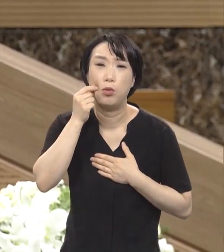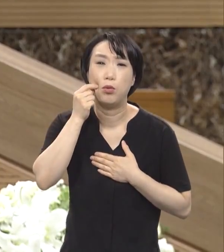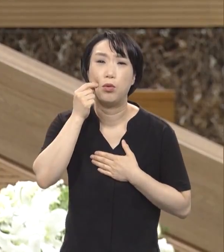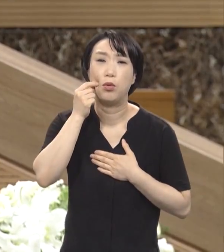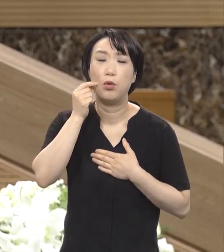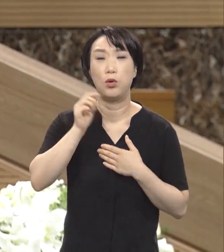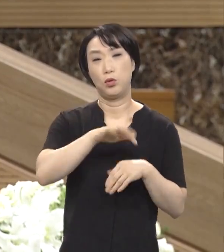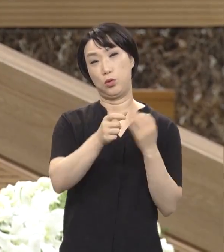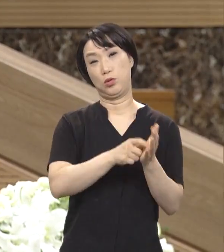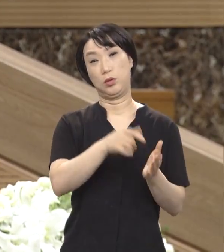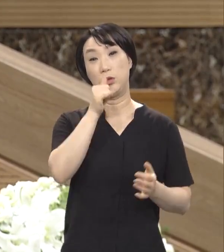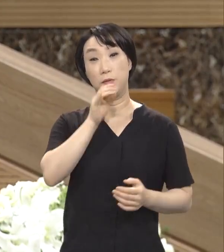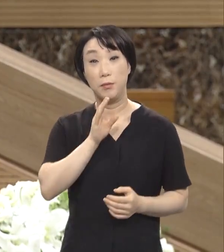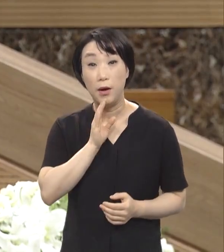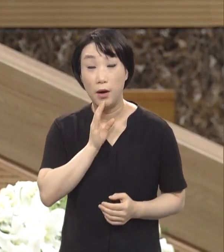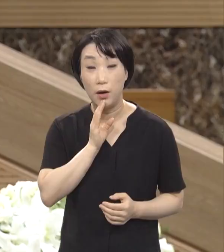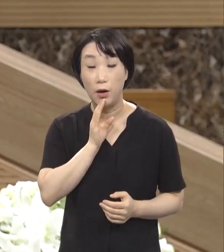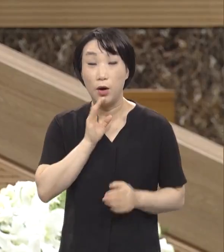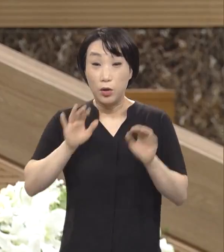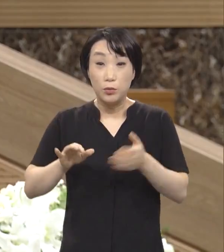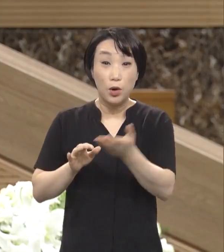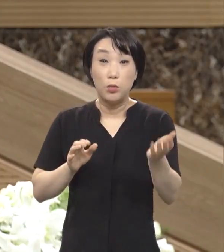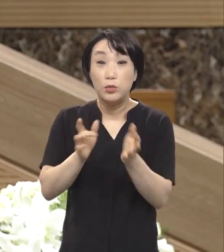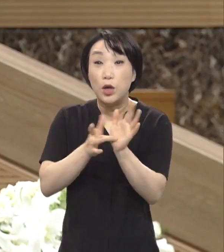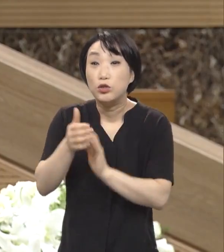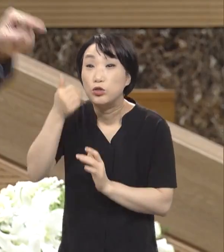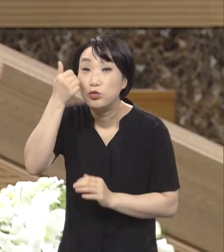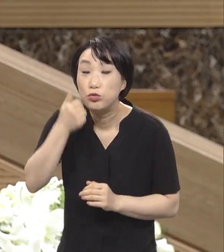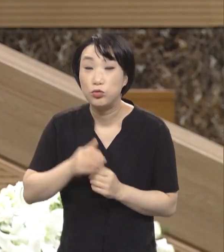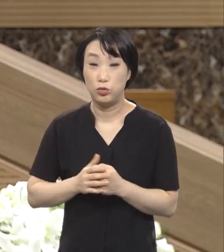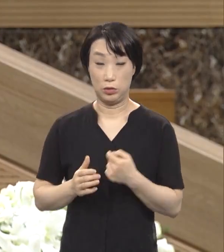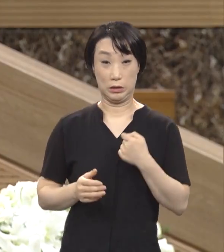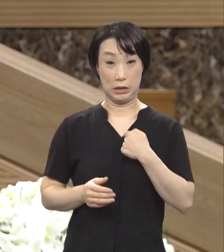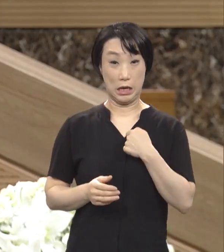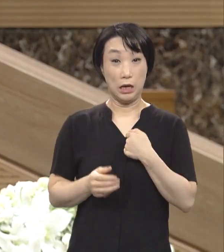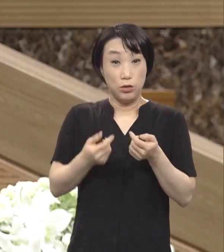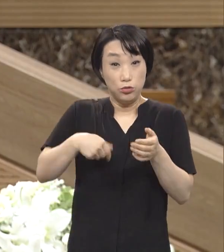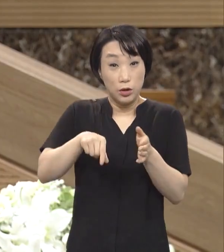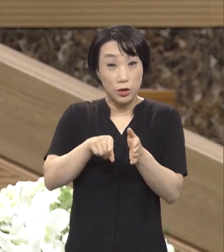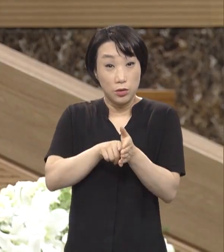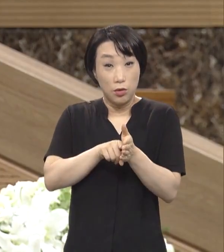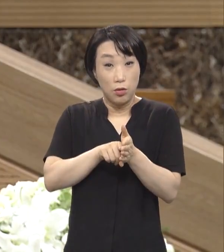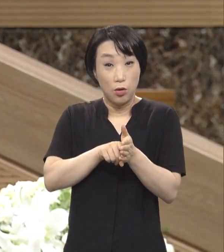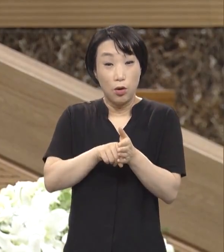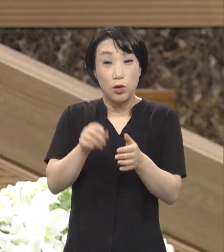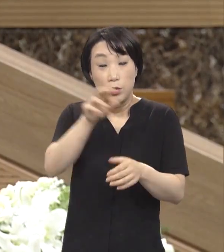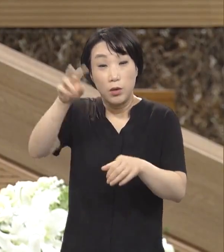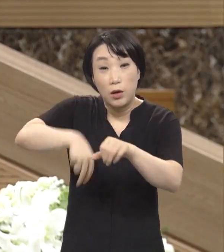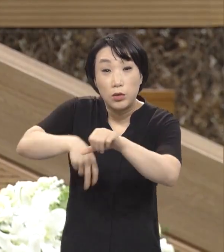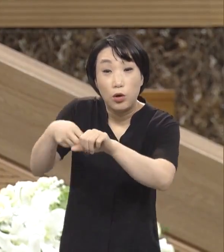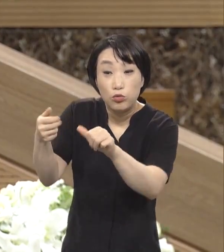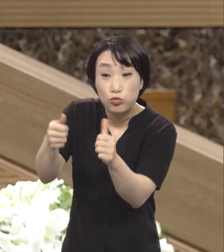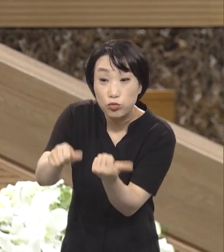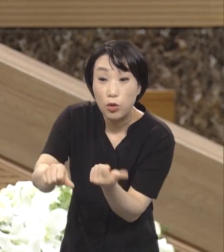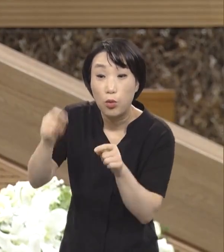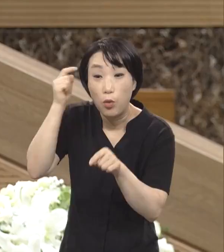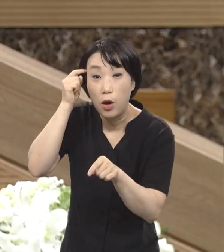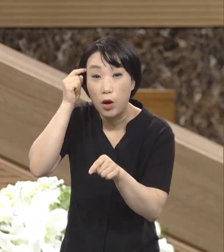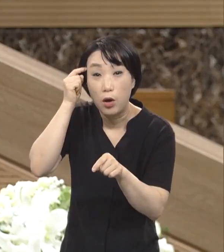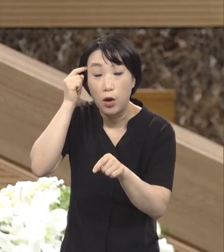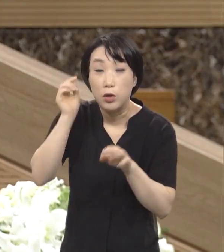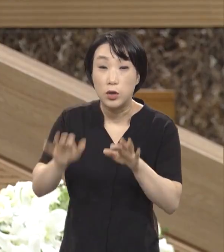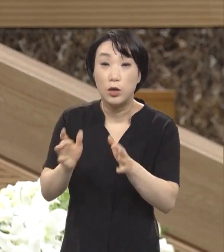없다. 그럼 예수는 너를 위해서 왜 죽었느냐,